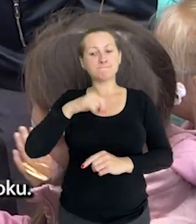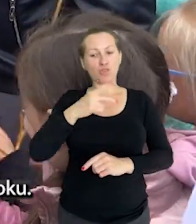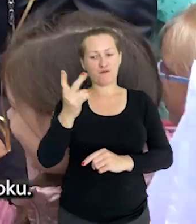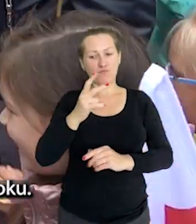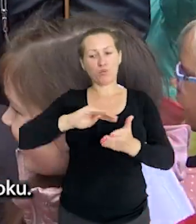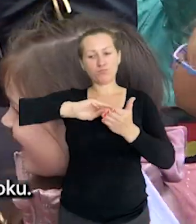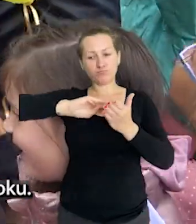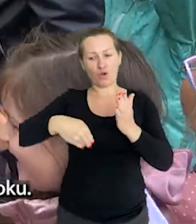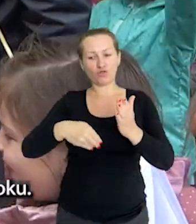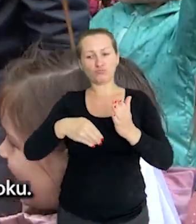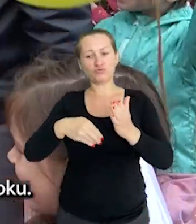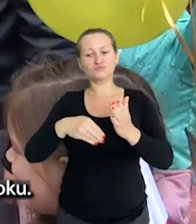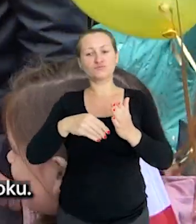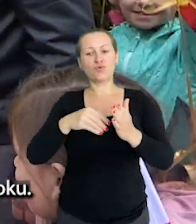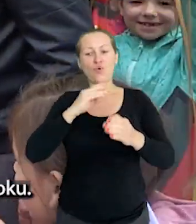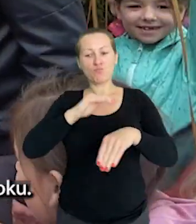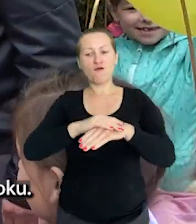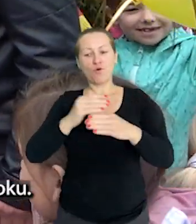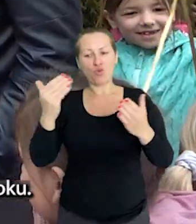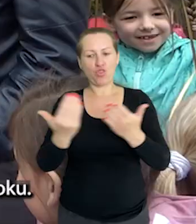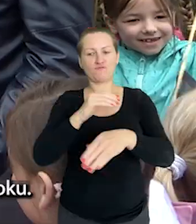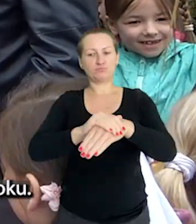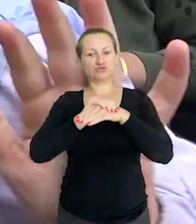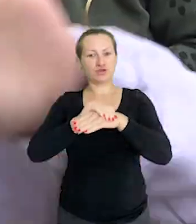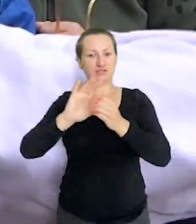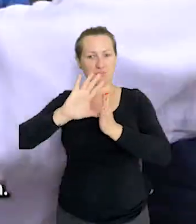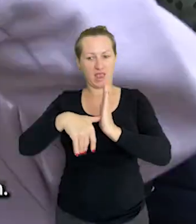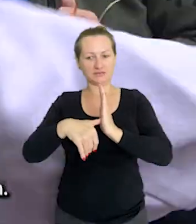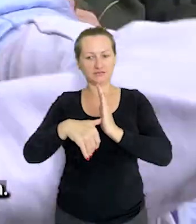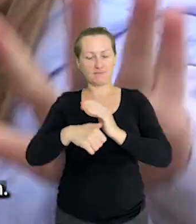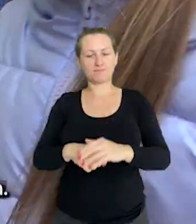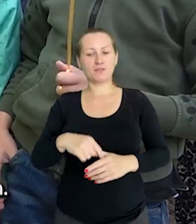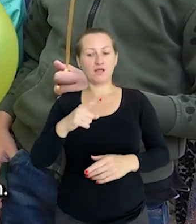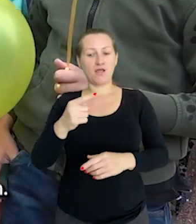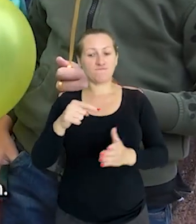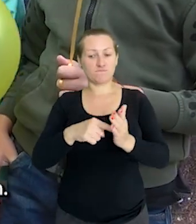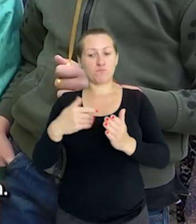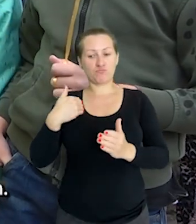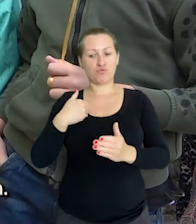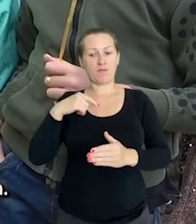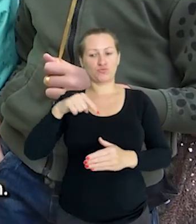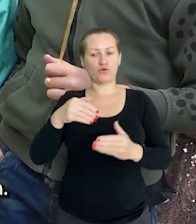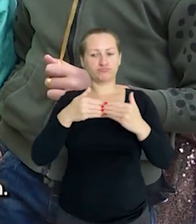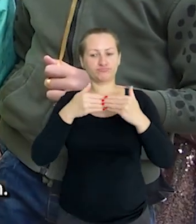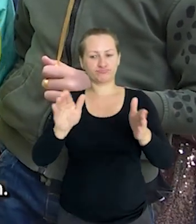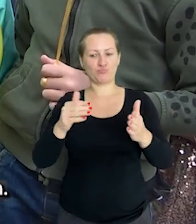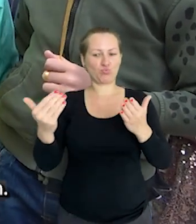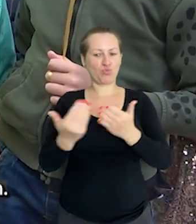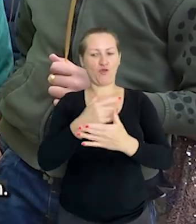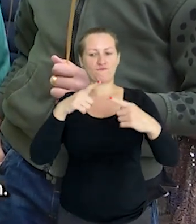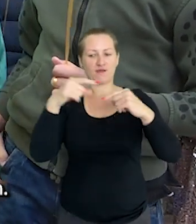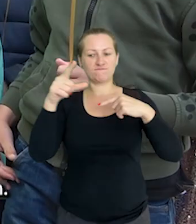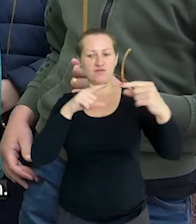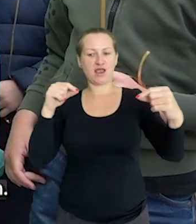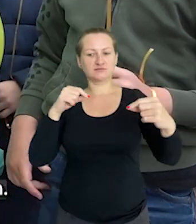odnowienia przyjaźni zawarty 16 maja 1998 roku. Właśnie było na odsłonięcie nowego gwiazdka w